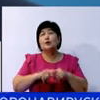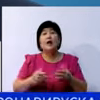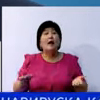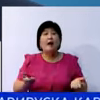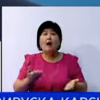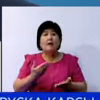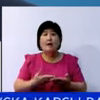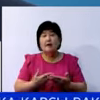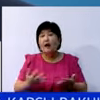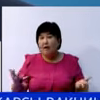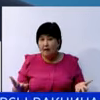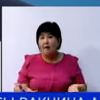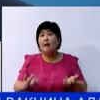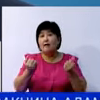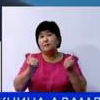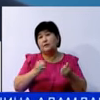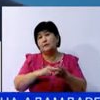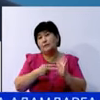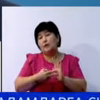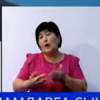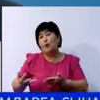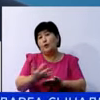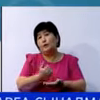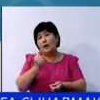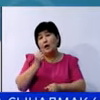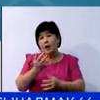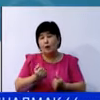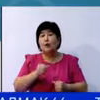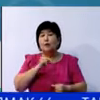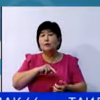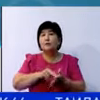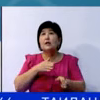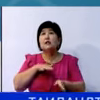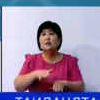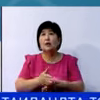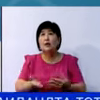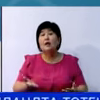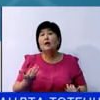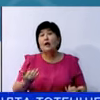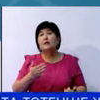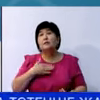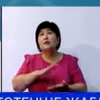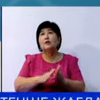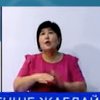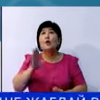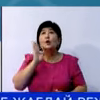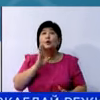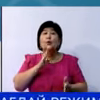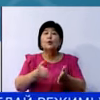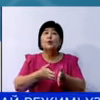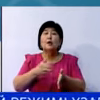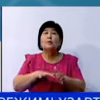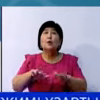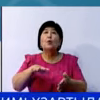енді алып шығып межелі өнім алу бағытында жұмыстар жалғасатын болады. Енді бұл жағдайда бізде әрине су тапшылығы орын алып